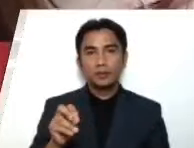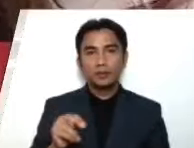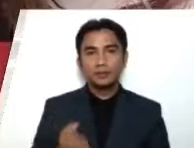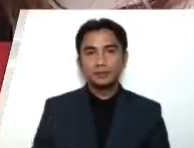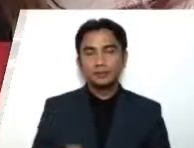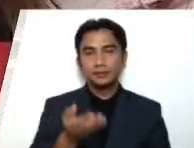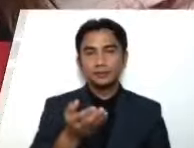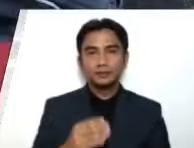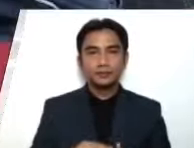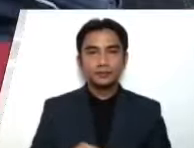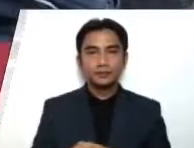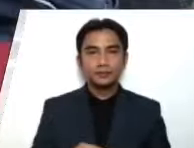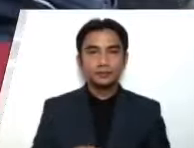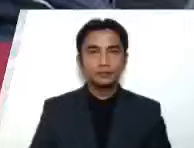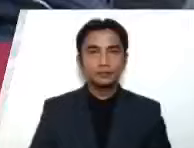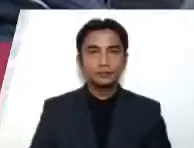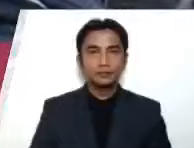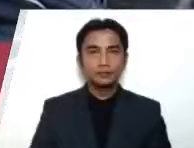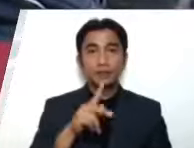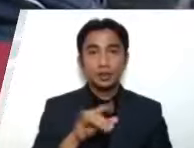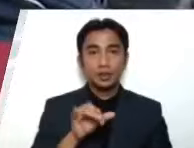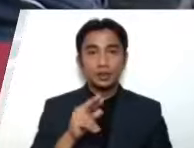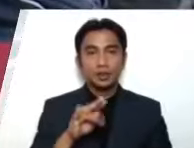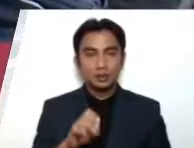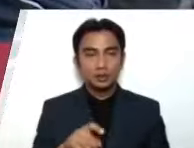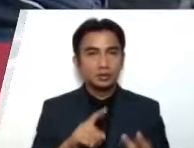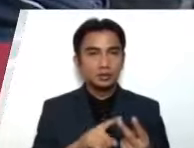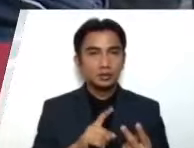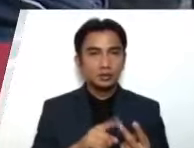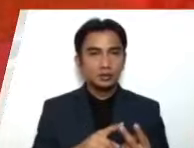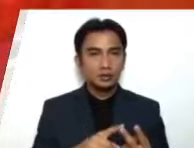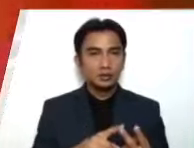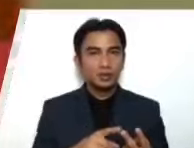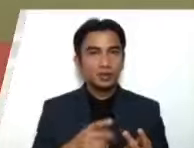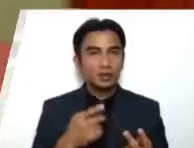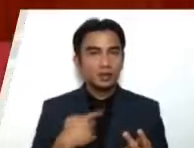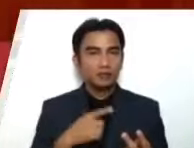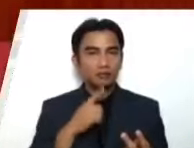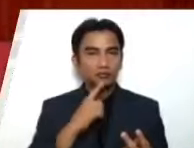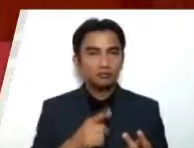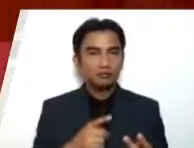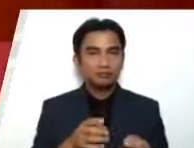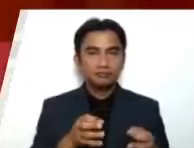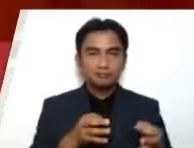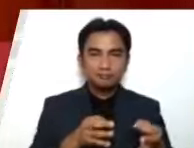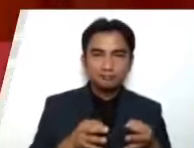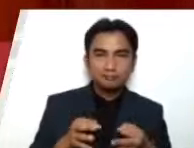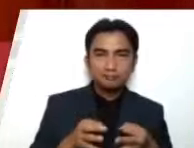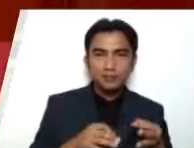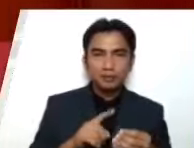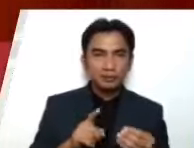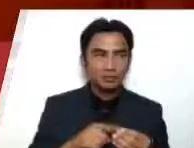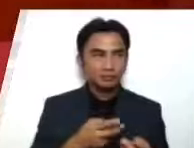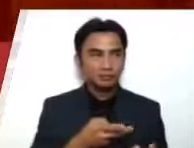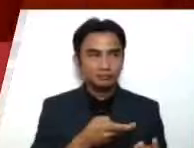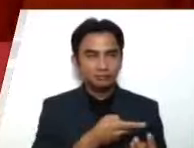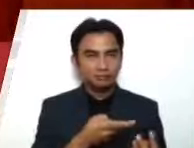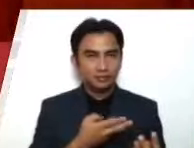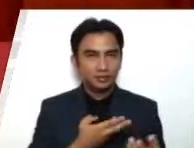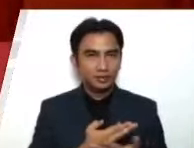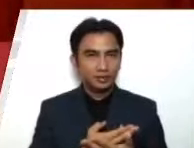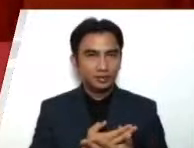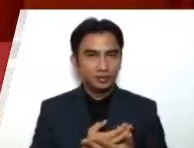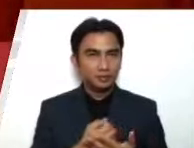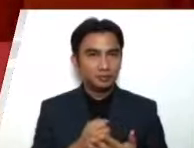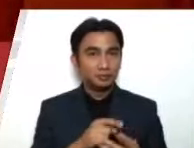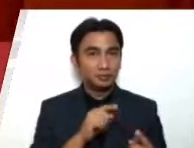Kailin Alcantara, makahulugan ang paglalarawan sa kung anong meron sa kanila ng basketball star na